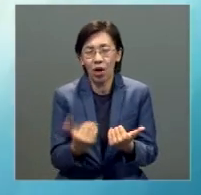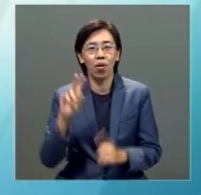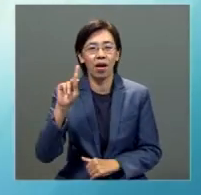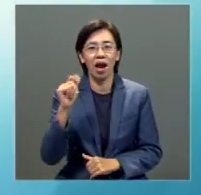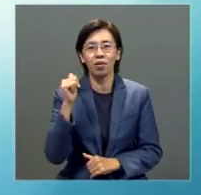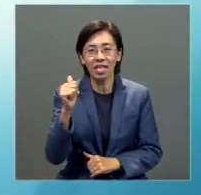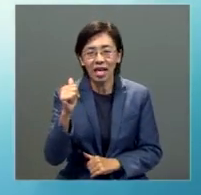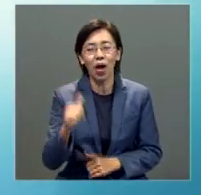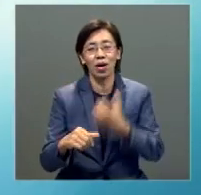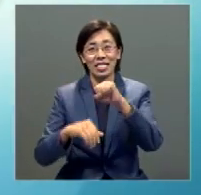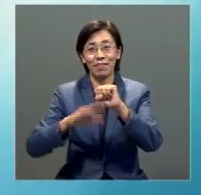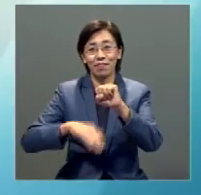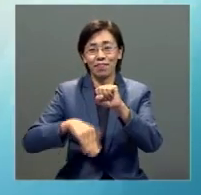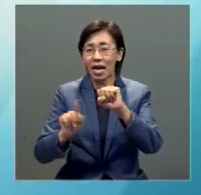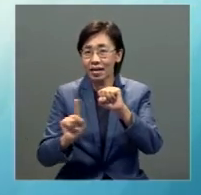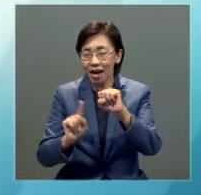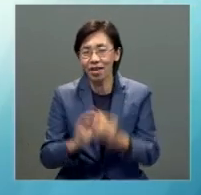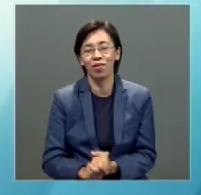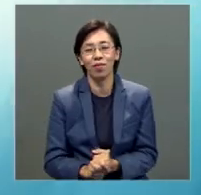นะครับซึ่งถือว่าเป็นตัวเลขที่ดีมากๆนะครับและดียิ่งกว่าวันอาทิตย์ยิ่งกว่าตัวเลขนี้วันนี้นะครับก็มีข่าวดีที่ต่ำ10